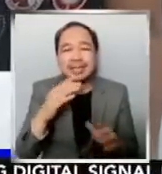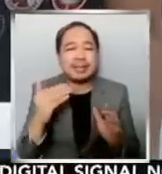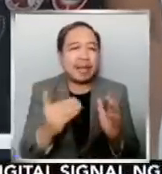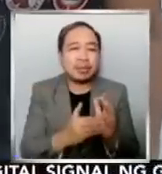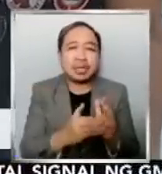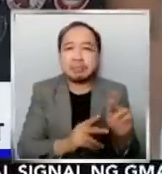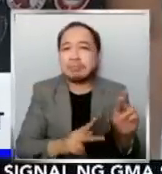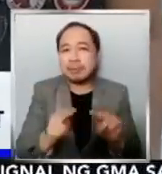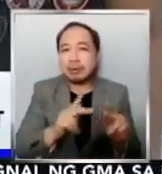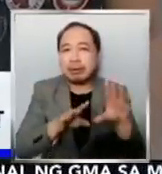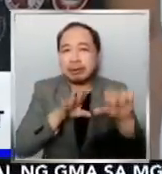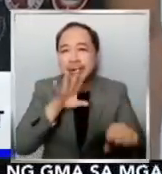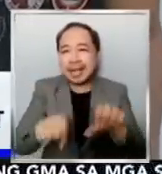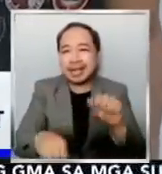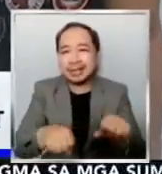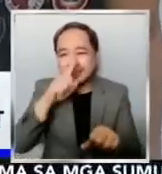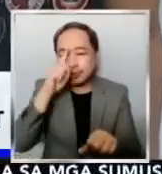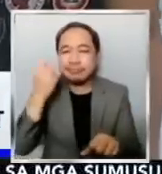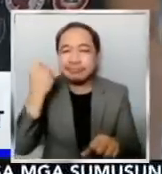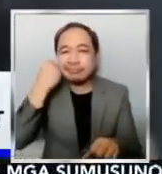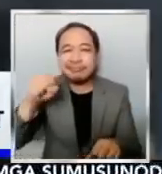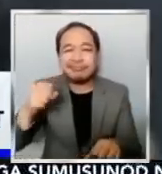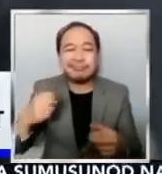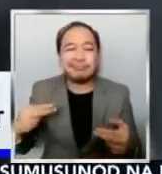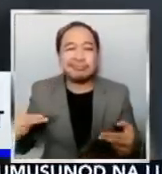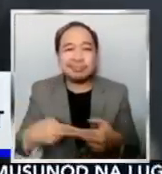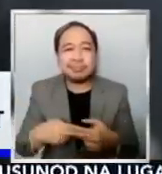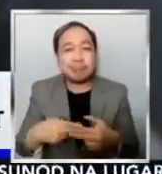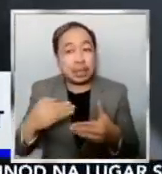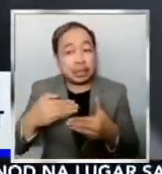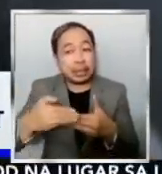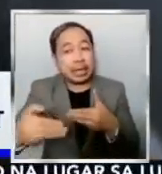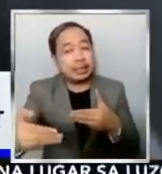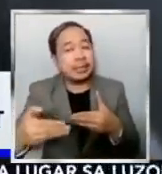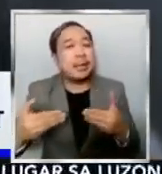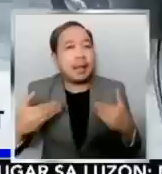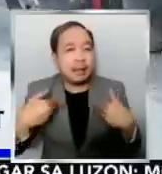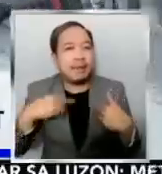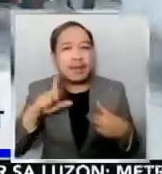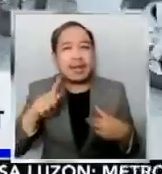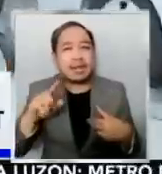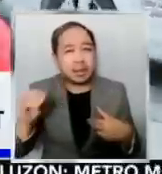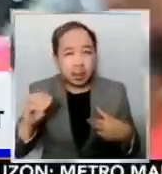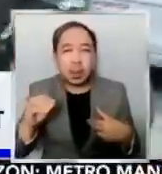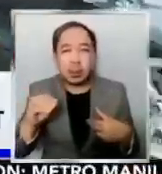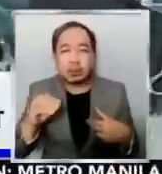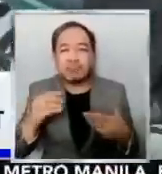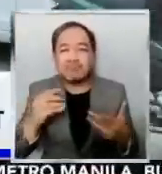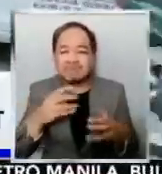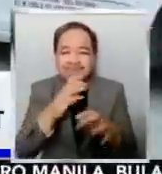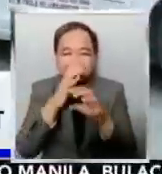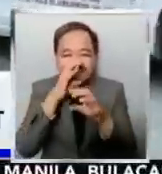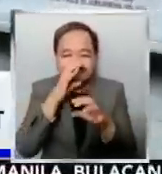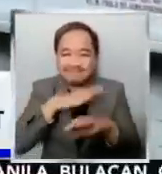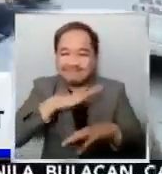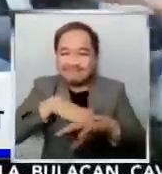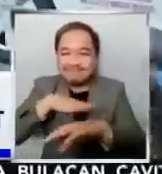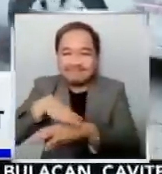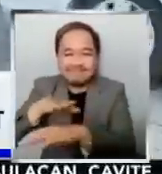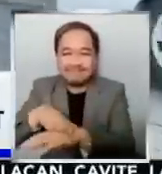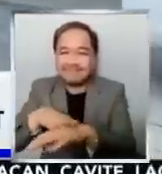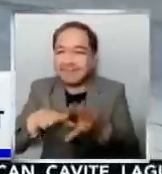darating na linggo, paiigtingin daw ng Land Transportation Office ang paninita at paghuli sa mga motoristang hindi nagsusuot ng